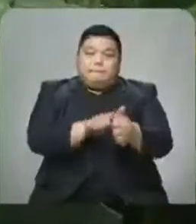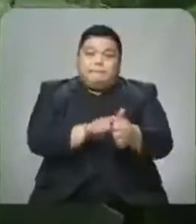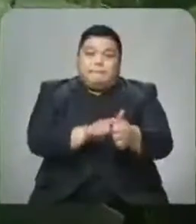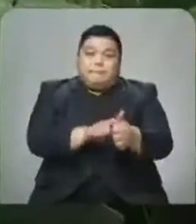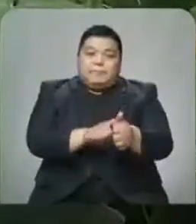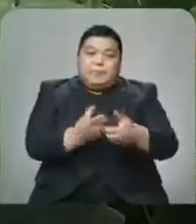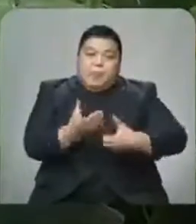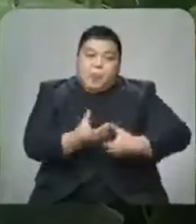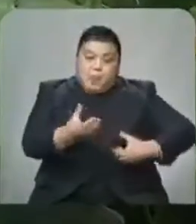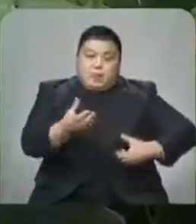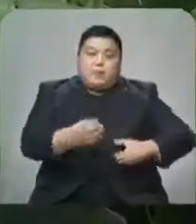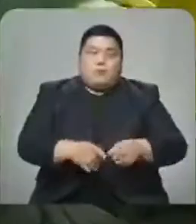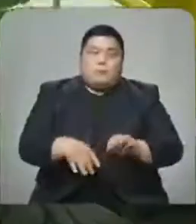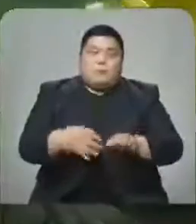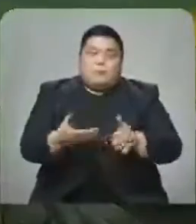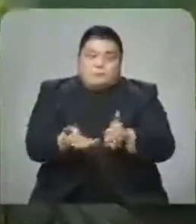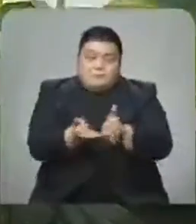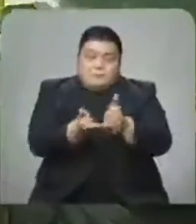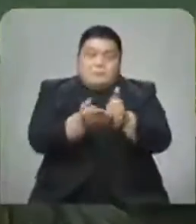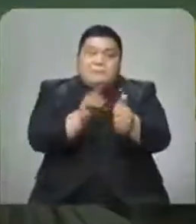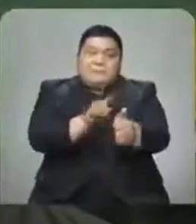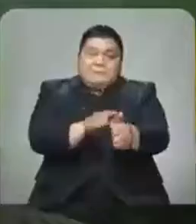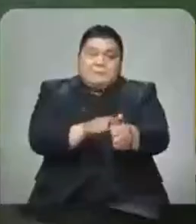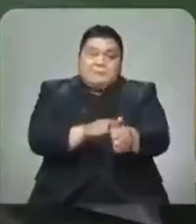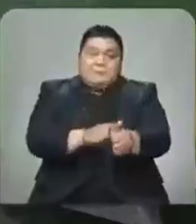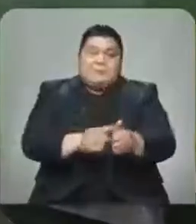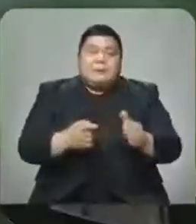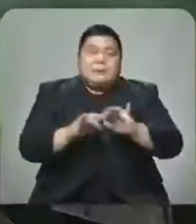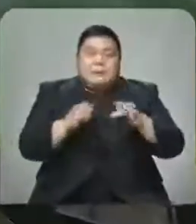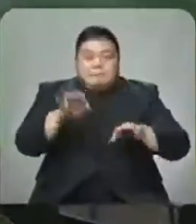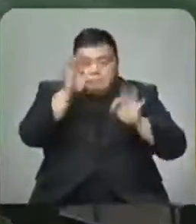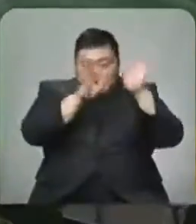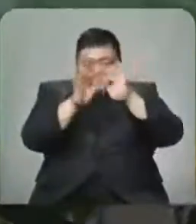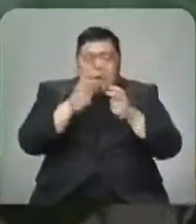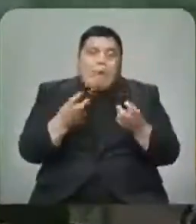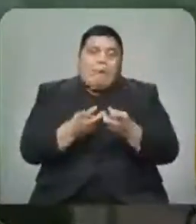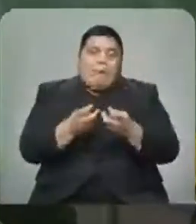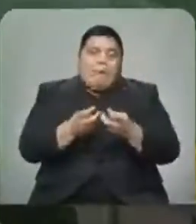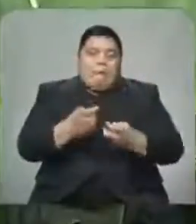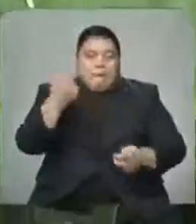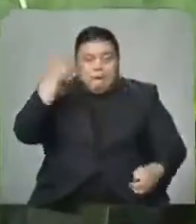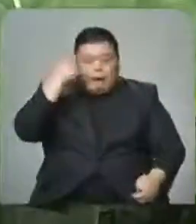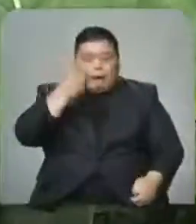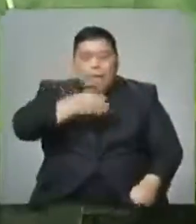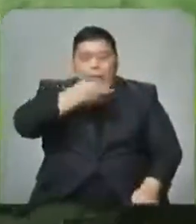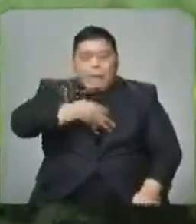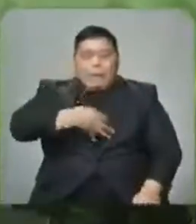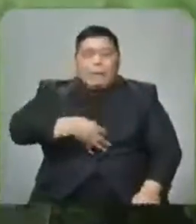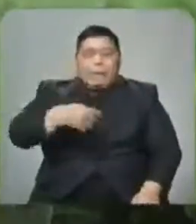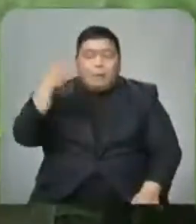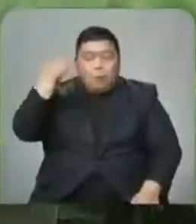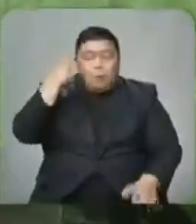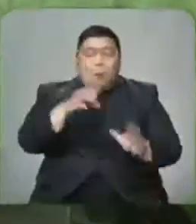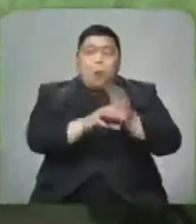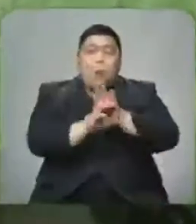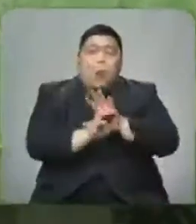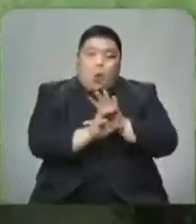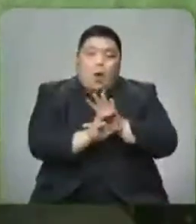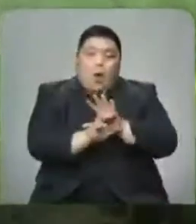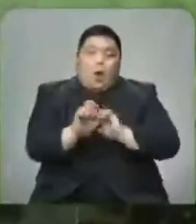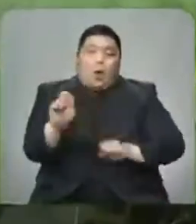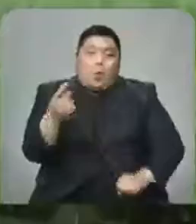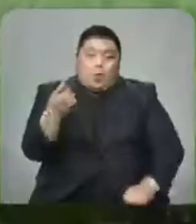비닐하우스에서 오이와 토마토를 재배하는 신명섭 씨. 일손 구할 생각을 하면 벌써부터 머리가 아픕니다. 코로나 때문에 최근 2년